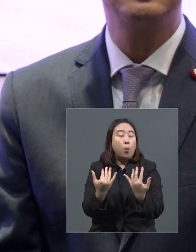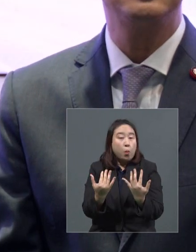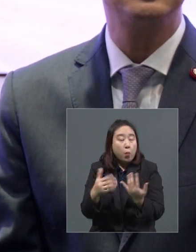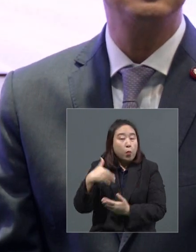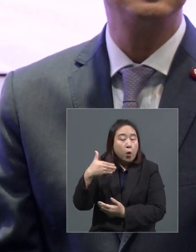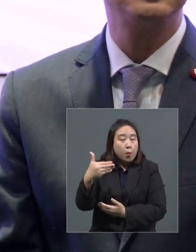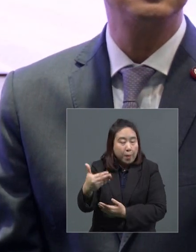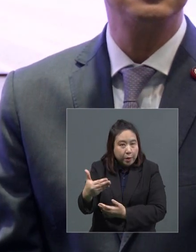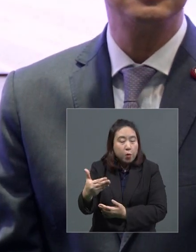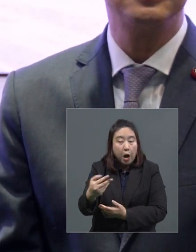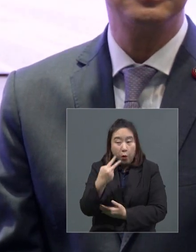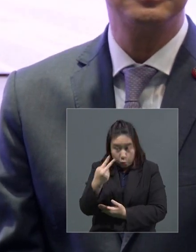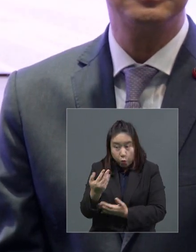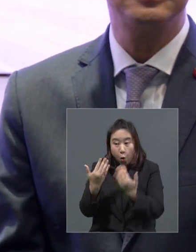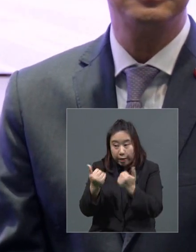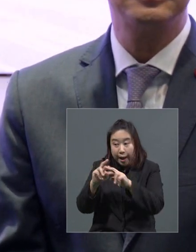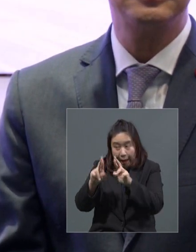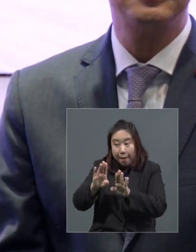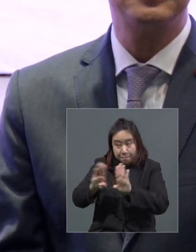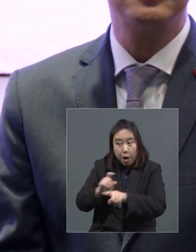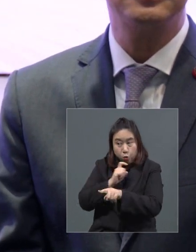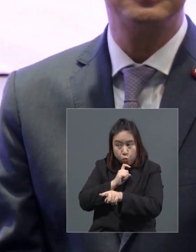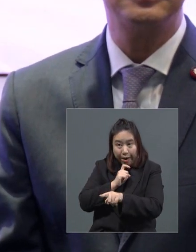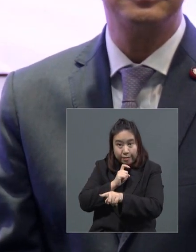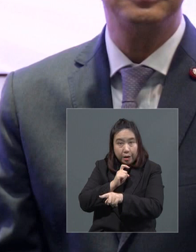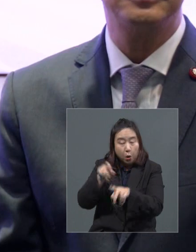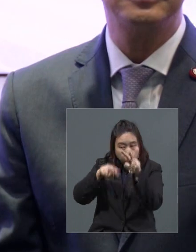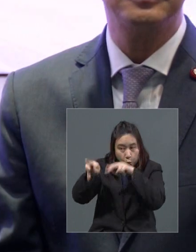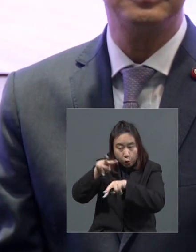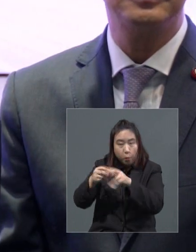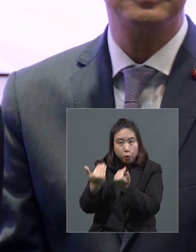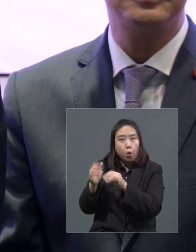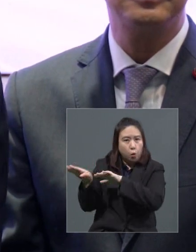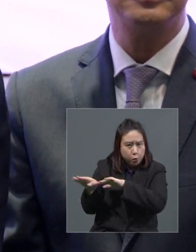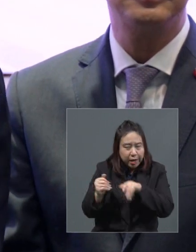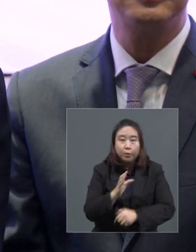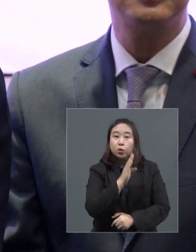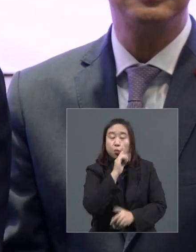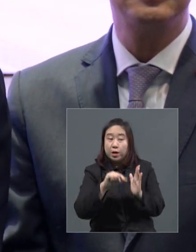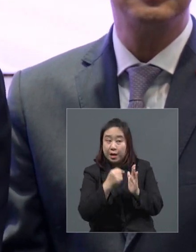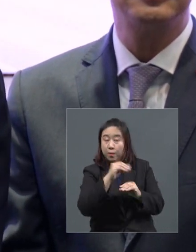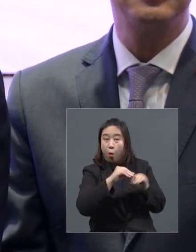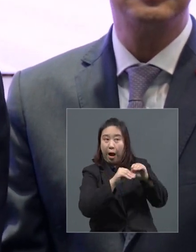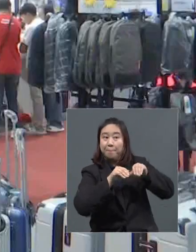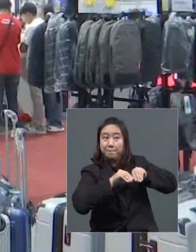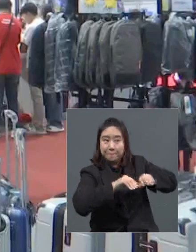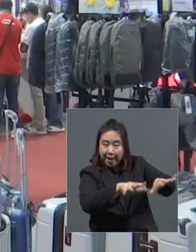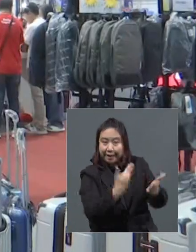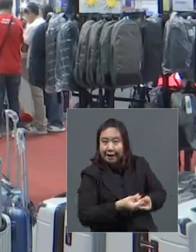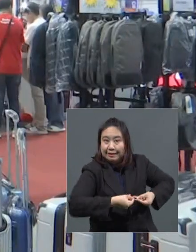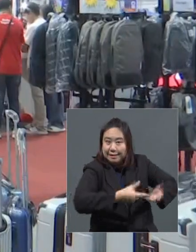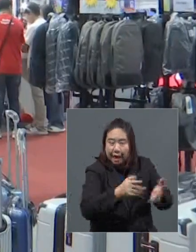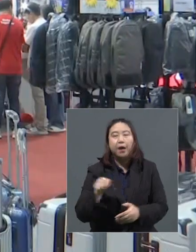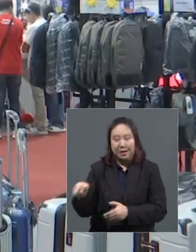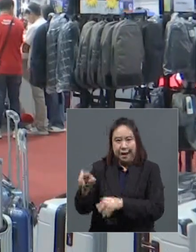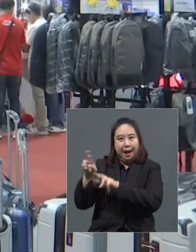การยืนยันตัวตนว่ายังดำเนินธุรกิจอยู่หรือไม่เพราะว่าต้องเตรียมพร้อมให้ทันนะครับหากจะเริ่มโครงการและสิ่งสำคัญขณะนี้ก็